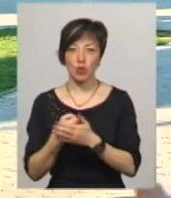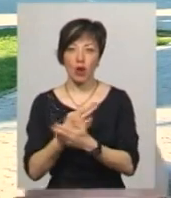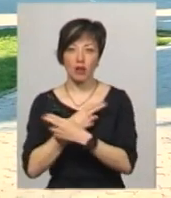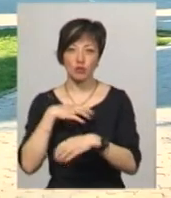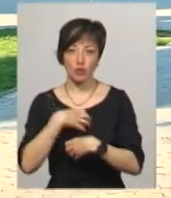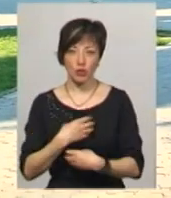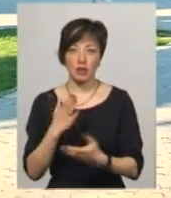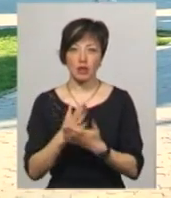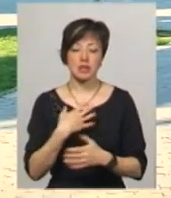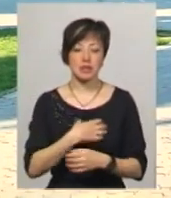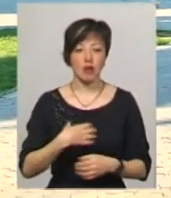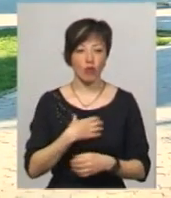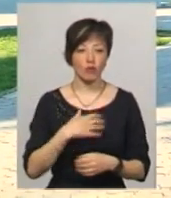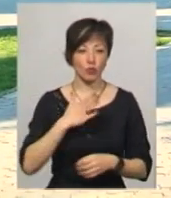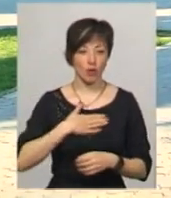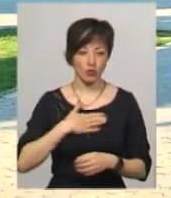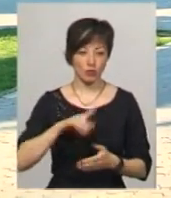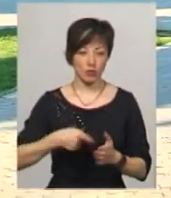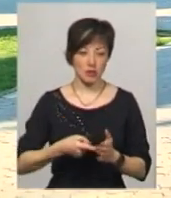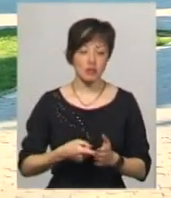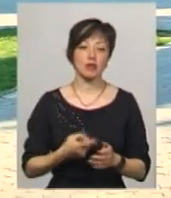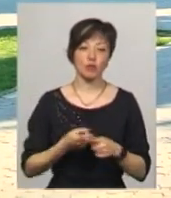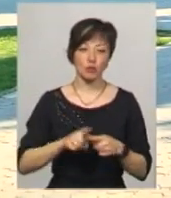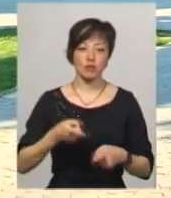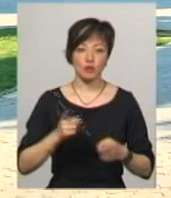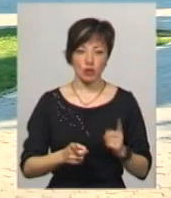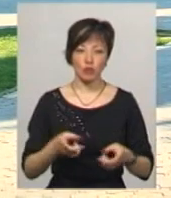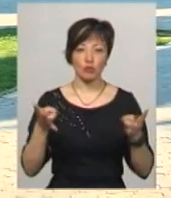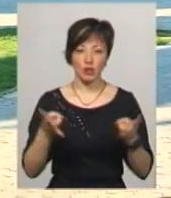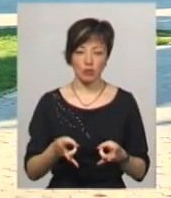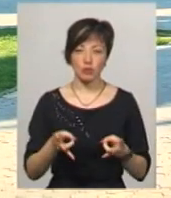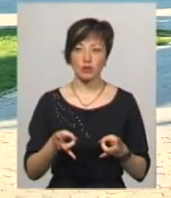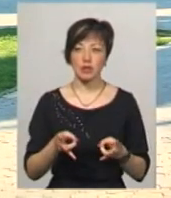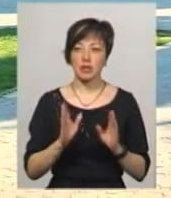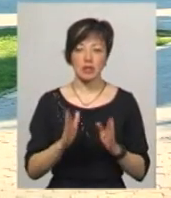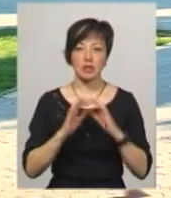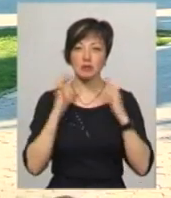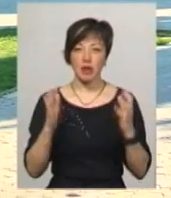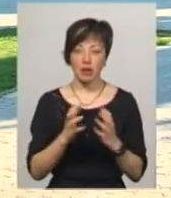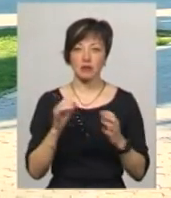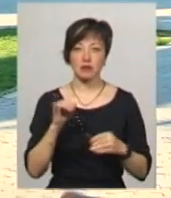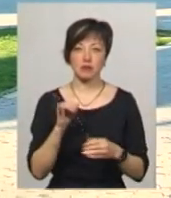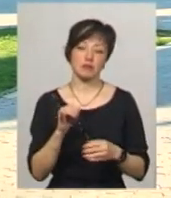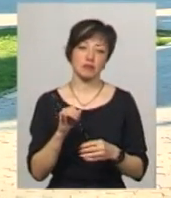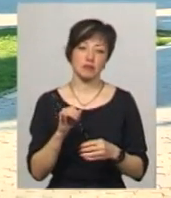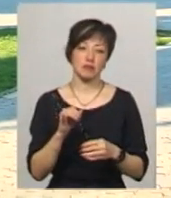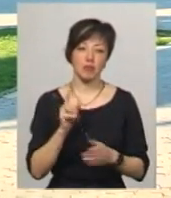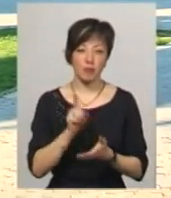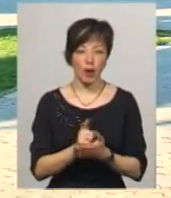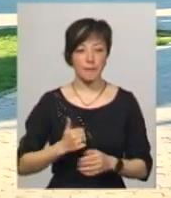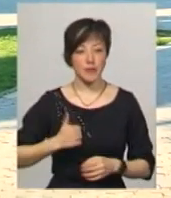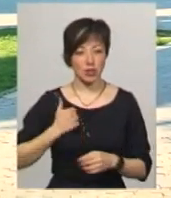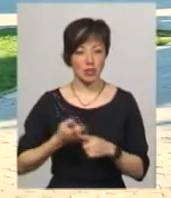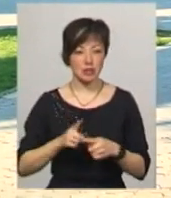вона є знаковою теж в нашому місті. І тому, звичайно, воно потрібно не тільки зберігатися, а ми, ну, дійсно маємо